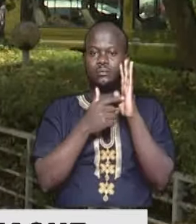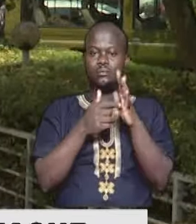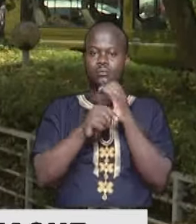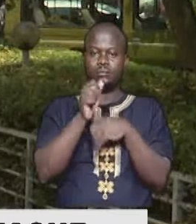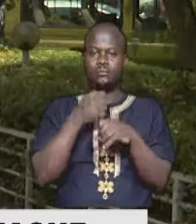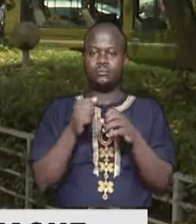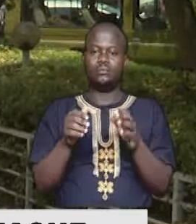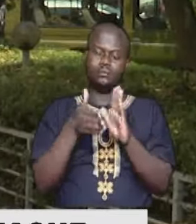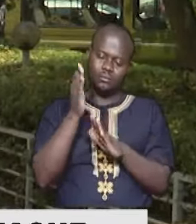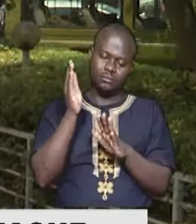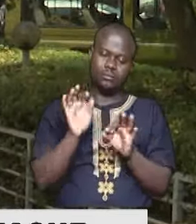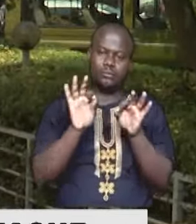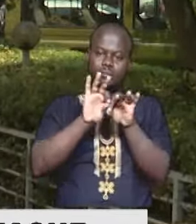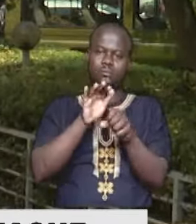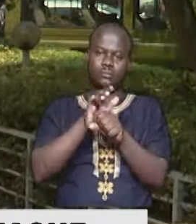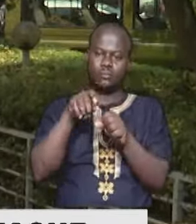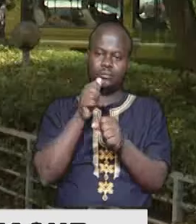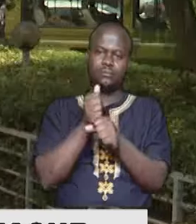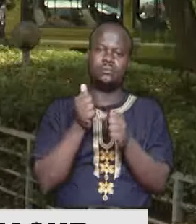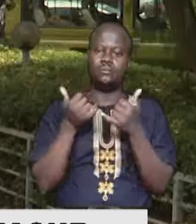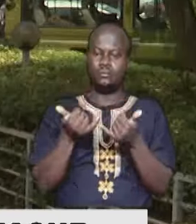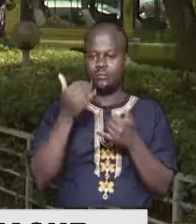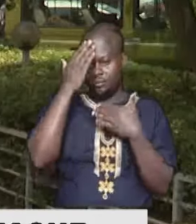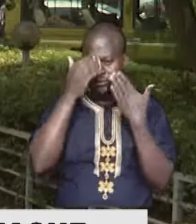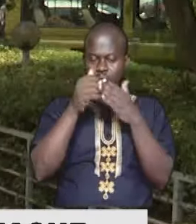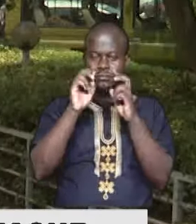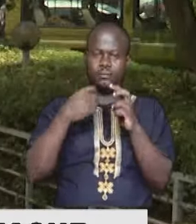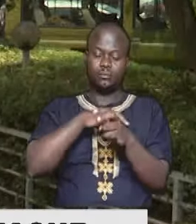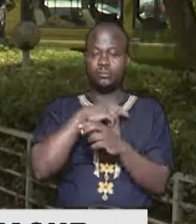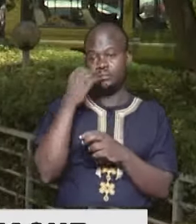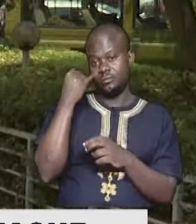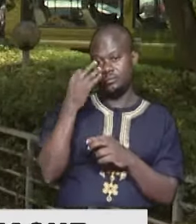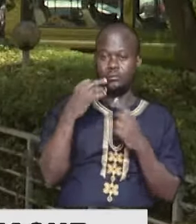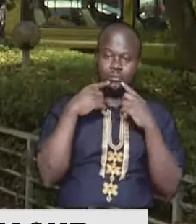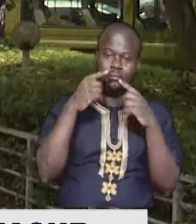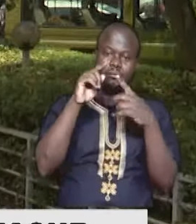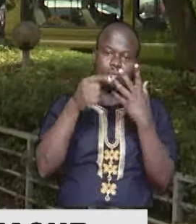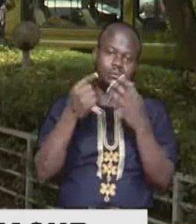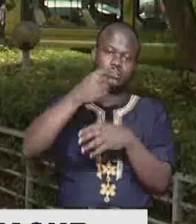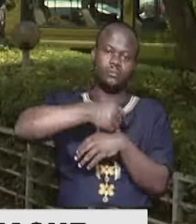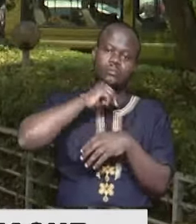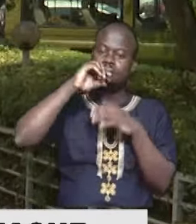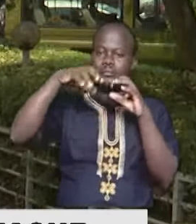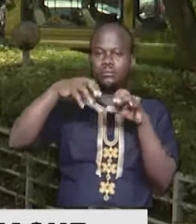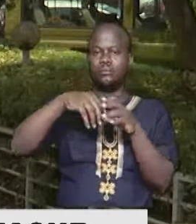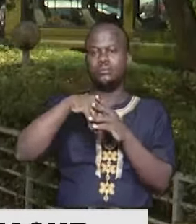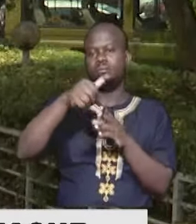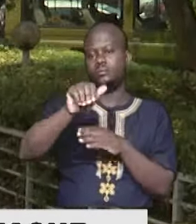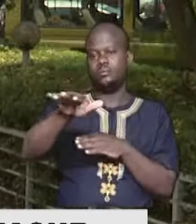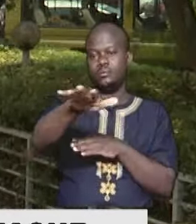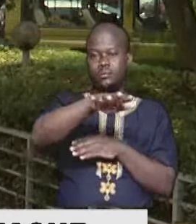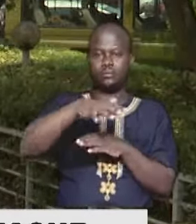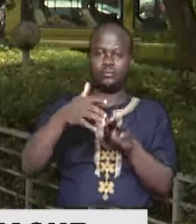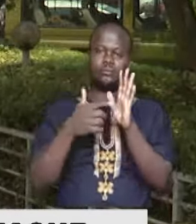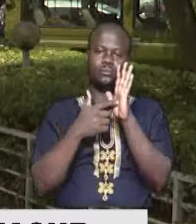ibikorwa byihuse tugomba guhita dukora ubu ngubu, kugira ngo nubwo babitangaje uyu munsi ntabwo imvura irahitigwa kuri biriya bigero